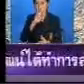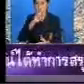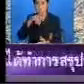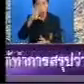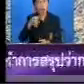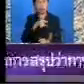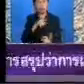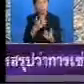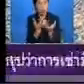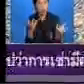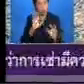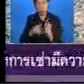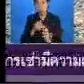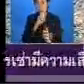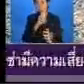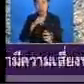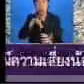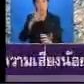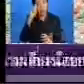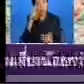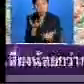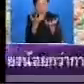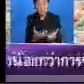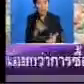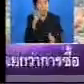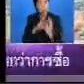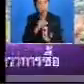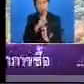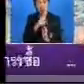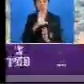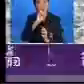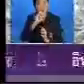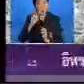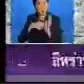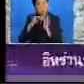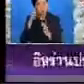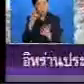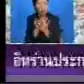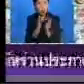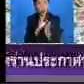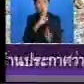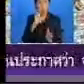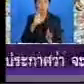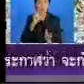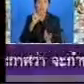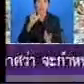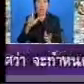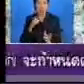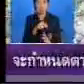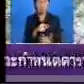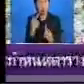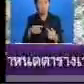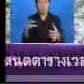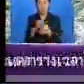กว่า 550,000 ชิ้นน้ำหนักครับ120ตันมูลค่ากว่า620ล้านบาทส่วนปัญหาที่เกิดขึ้นก็ยอมรับครับ